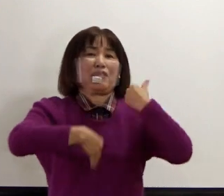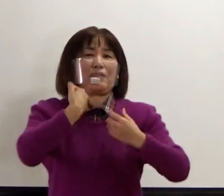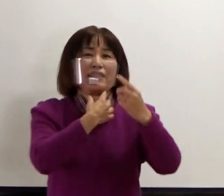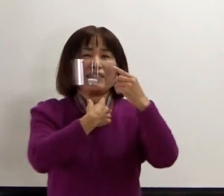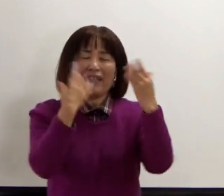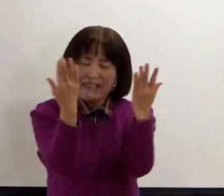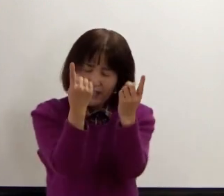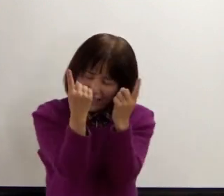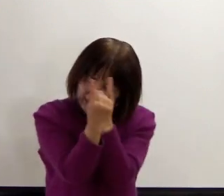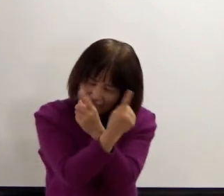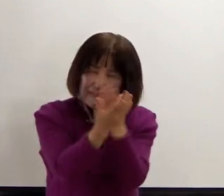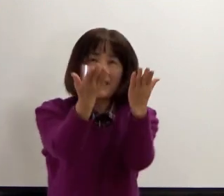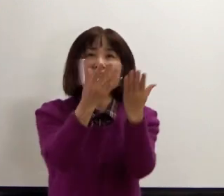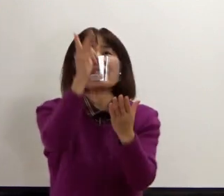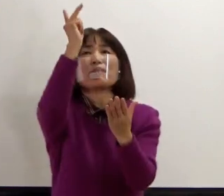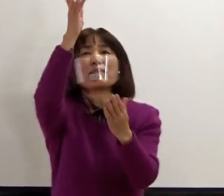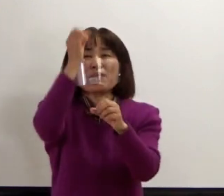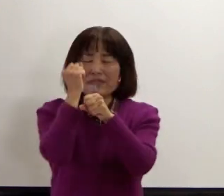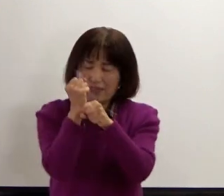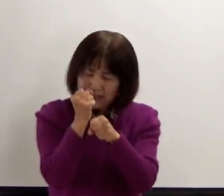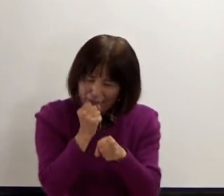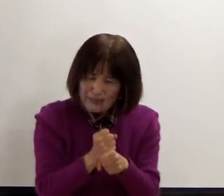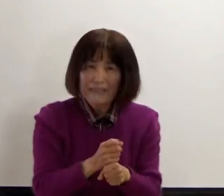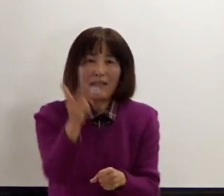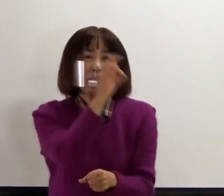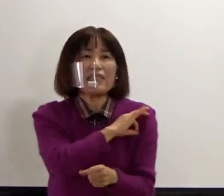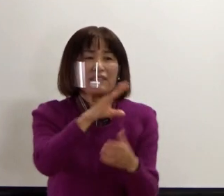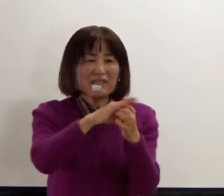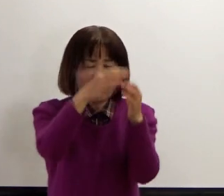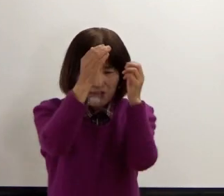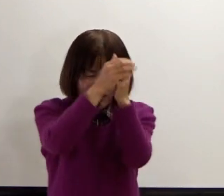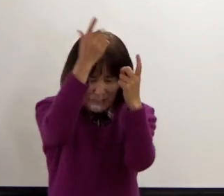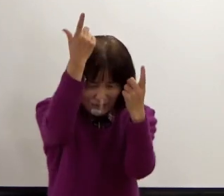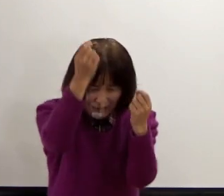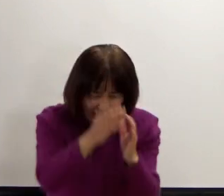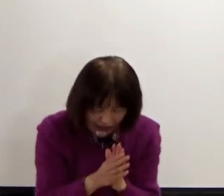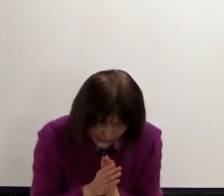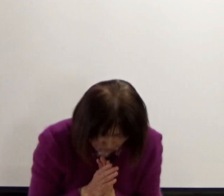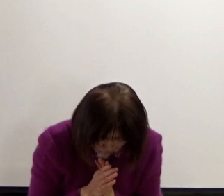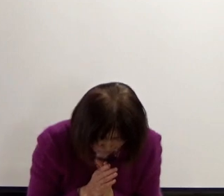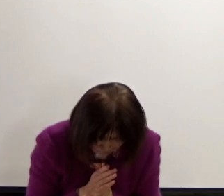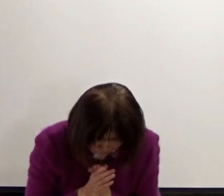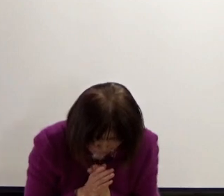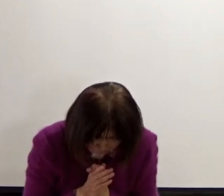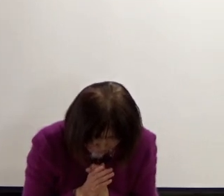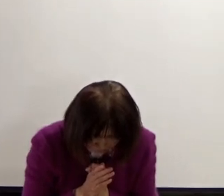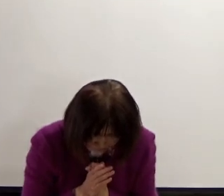のお名前によってお祈りをいたします。アーメン。 アーメン。